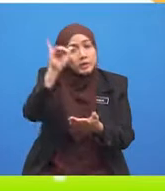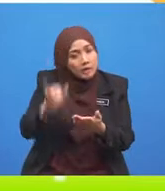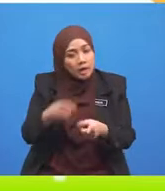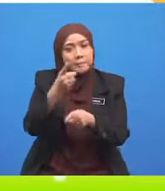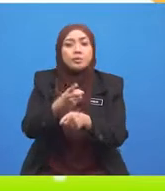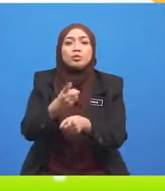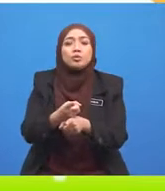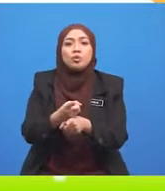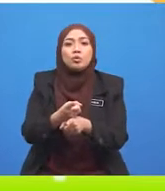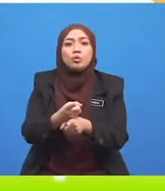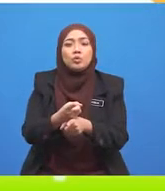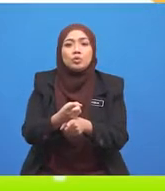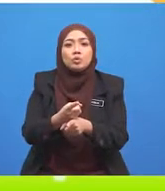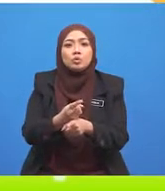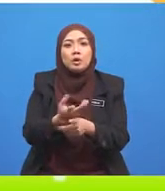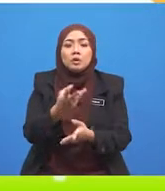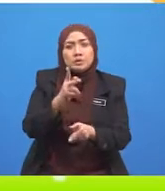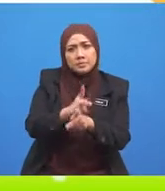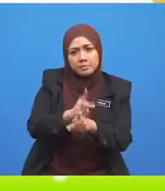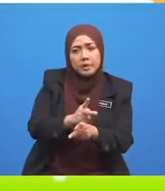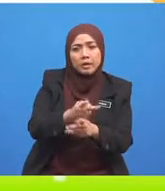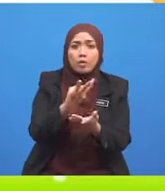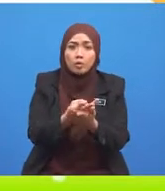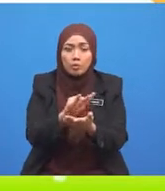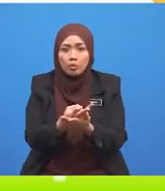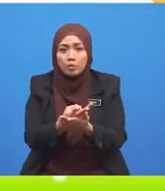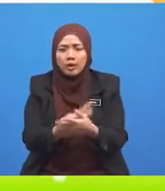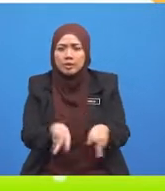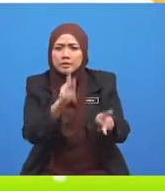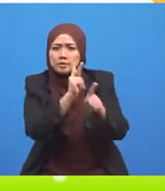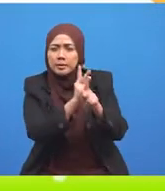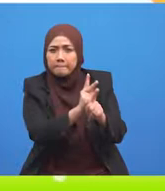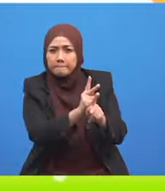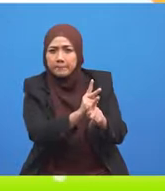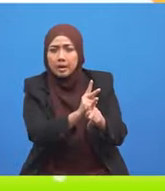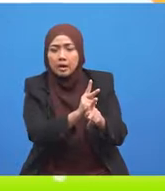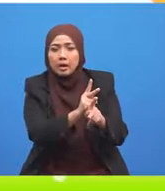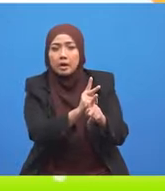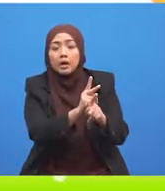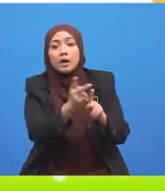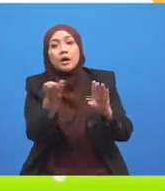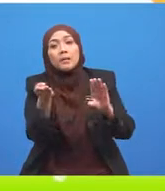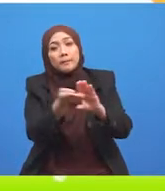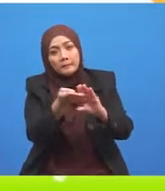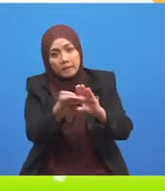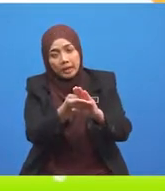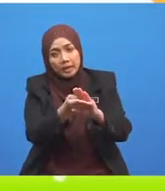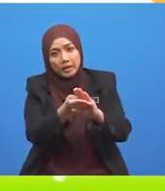menjadikan simpanan wang murid-murid tersebut disimpan ke institusi bank.